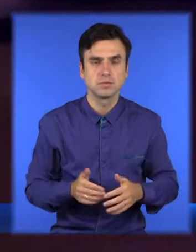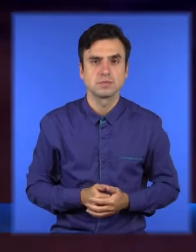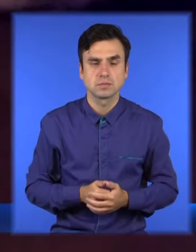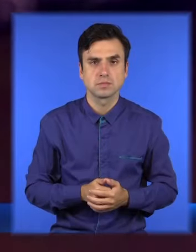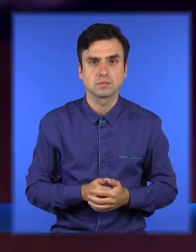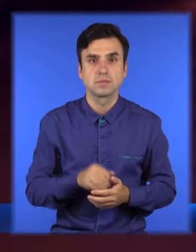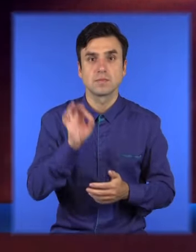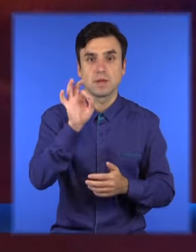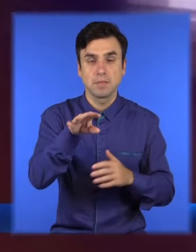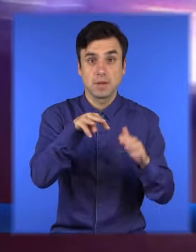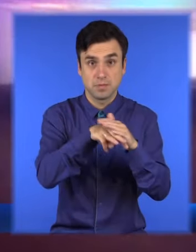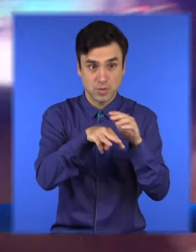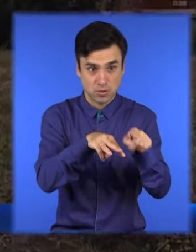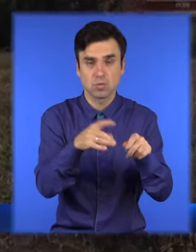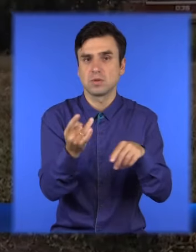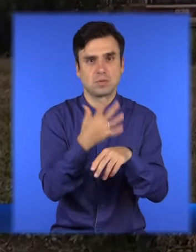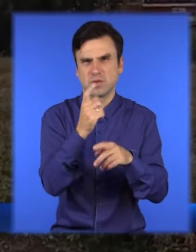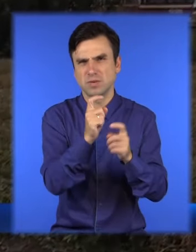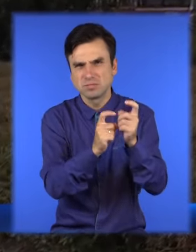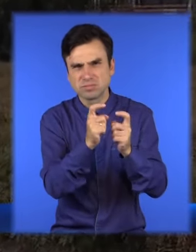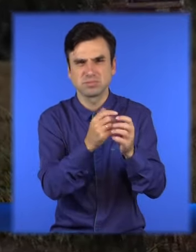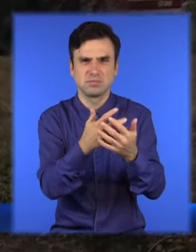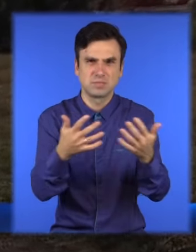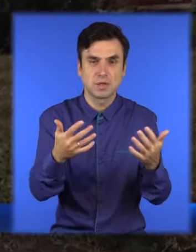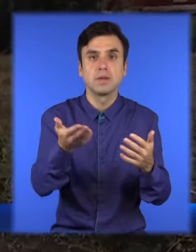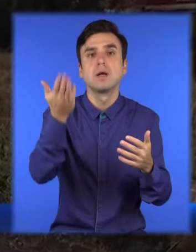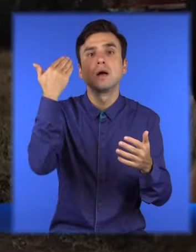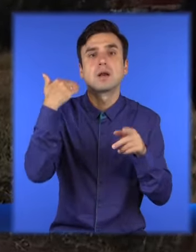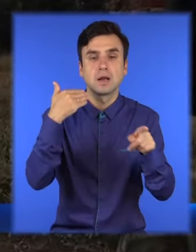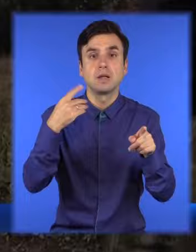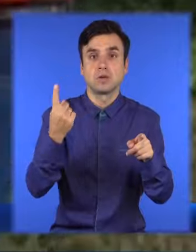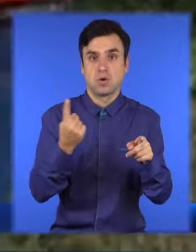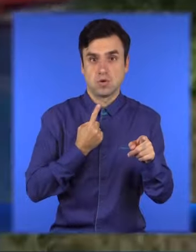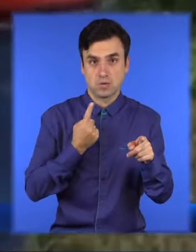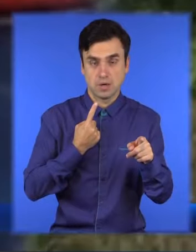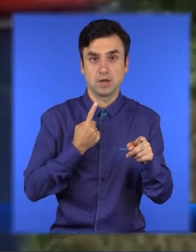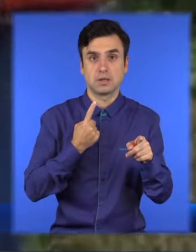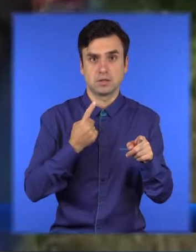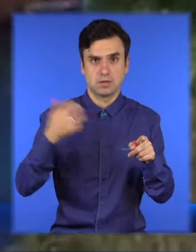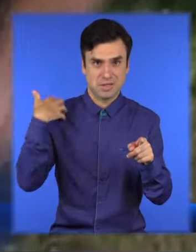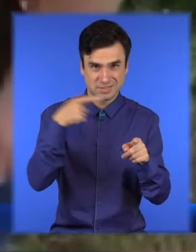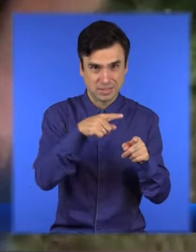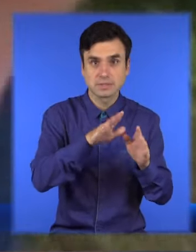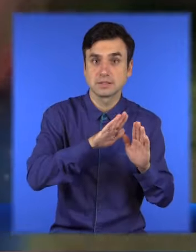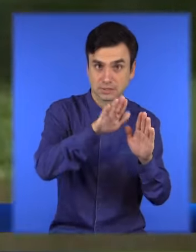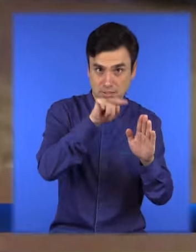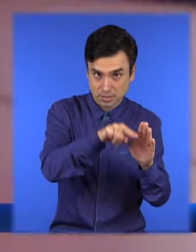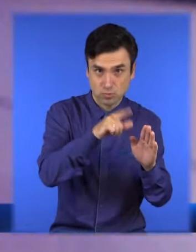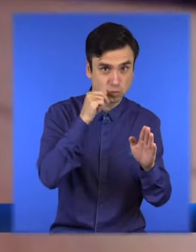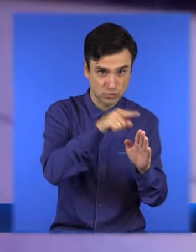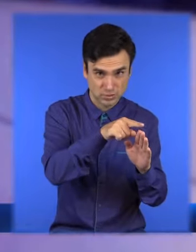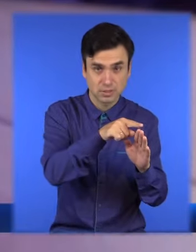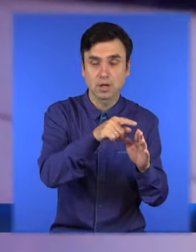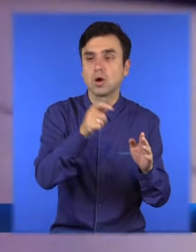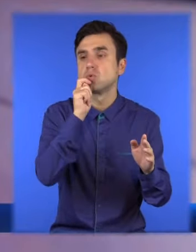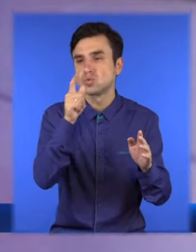не перший скандал на підприємстві «Швидкісний трамвай». Раніше заступник начальника охорони Юрій Островський вдарив журналіста, коли той проводив зйомку, за що